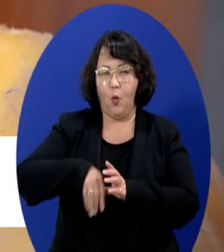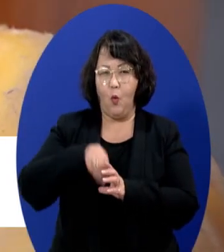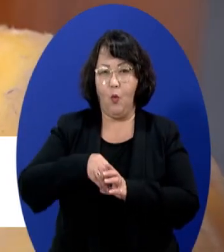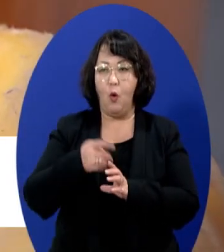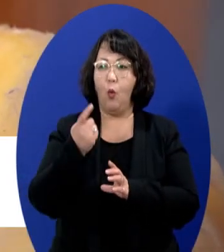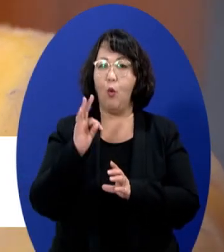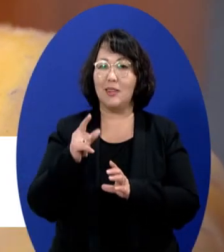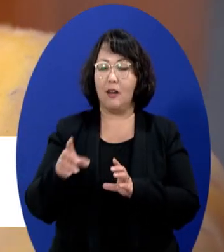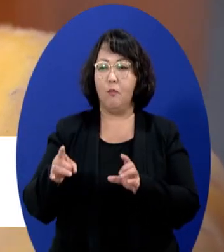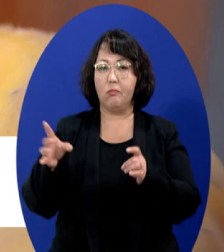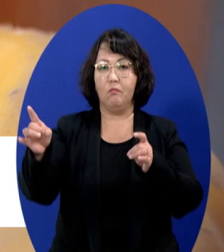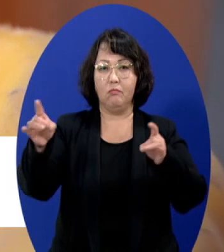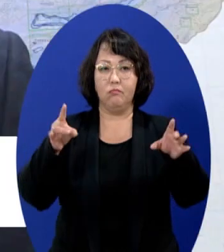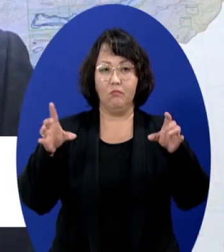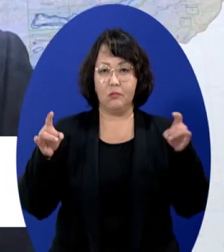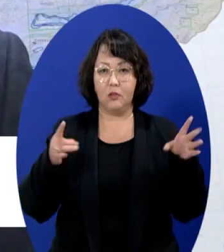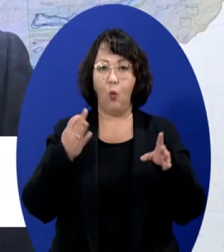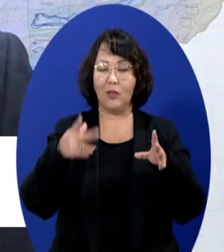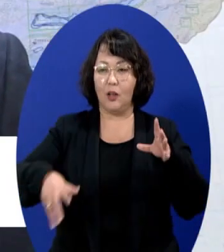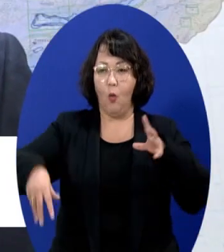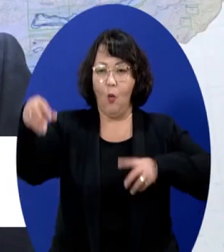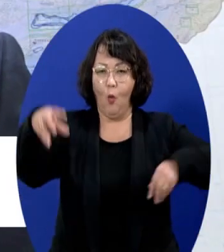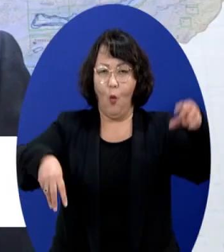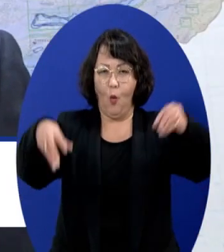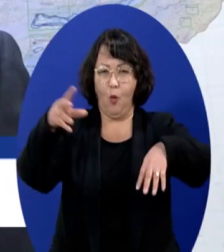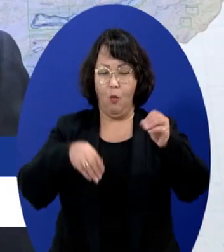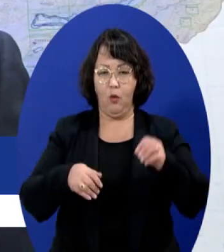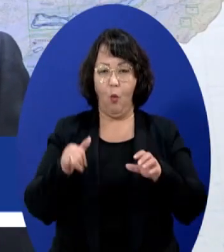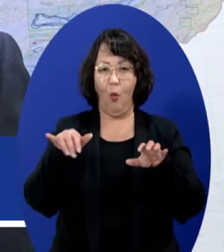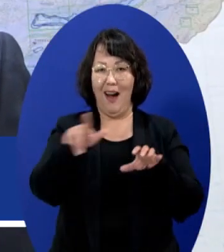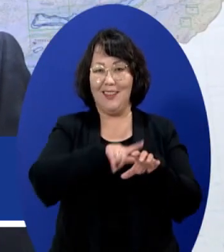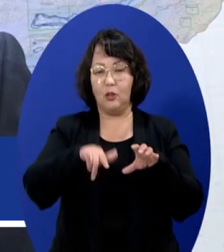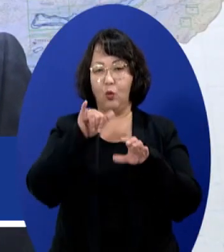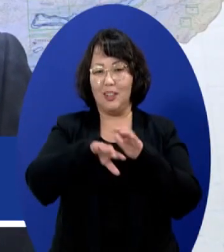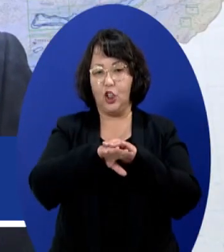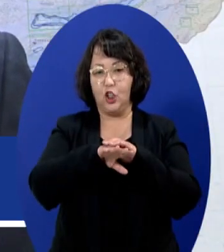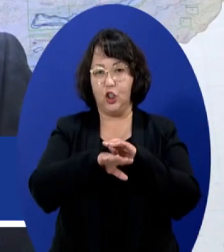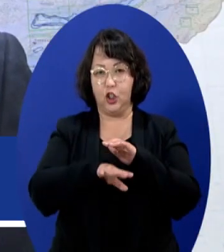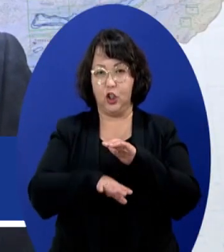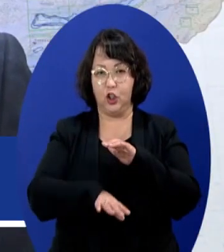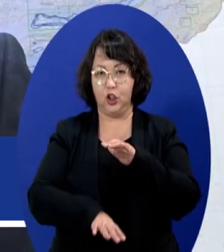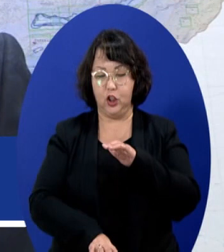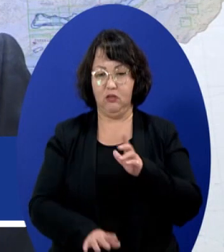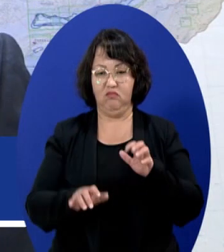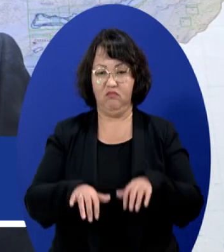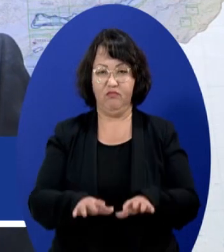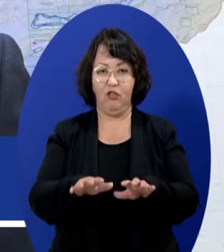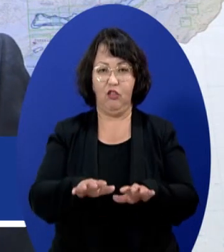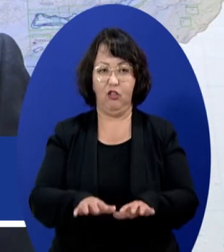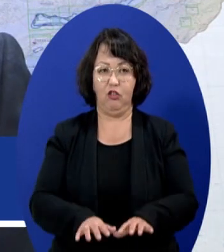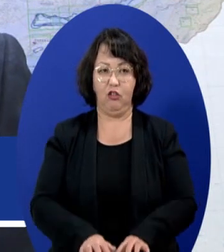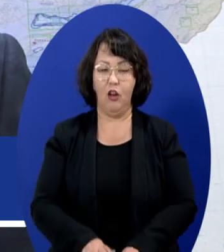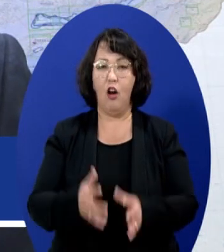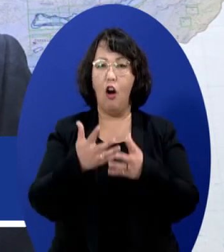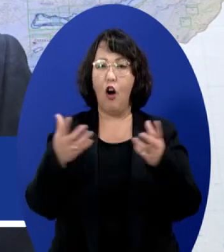усны нөөцөд нөлөөлдөг юм а. Энэ олон одоо 10,000 гаруй цаон гэдэг юм цаана одоо бүртгэлгүй байгаа мэддэхгүй